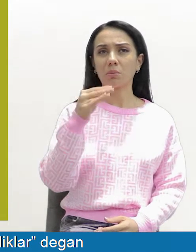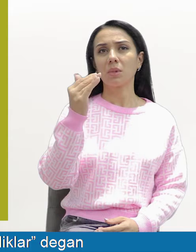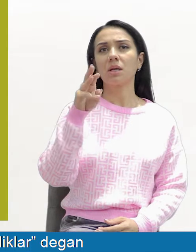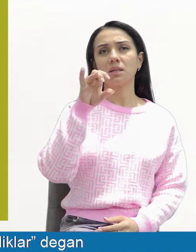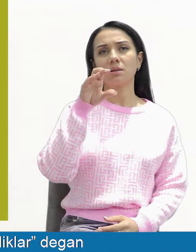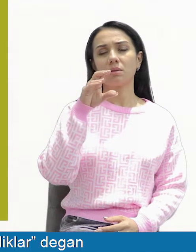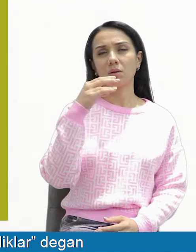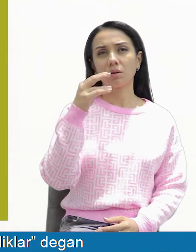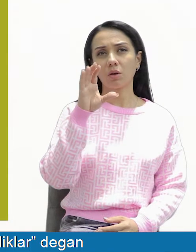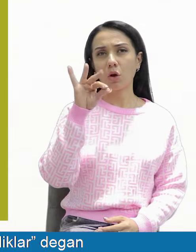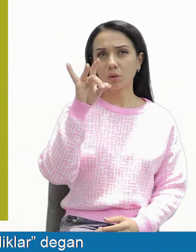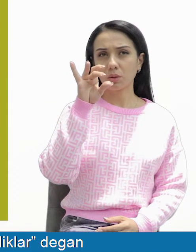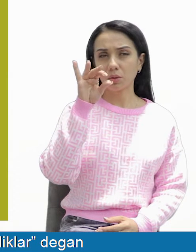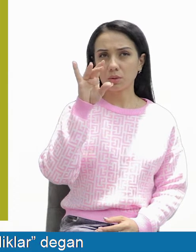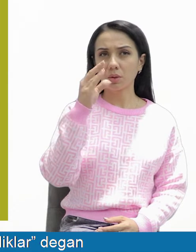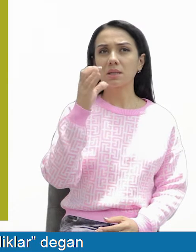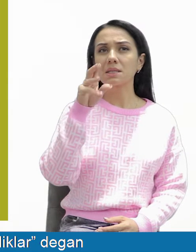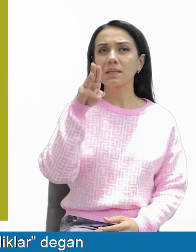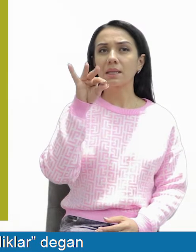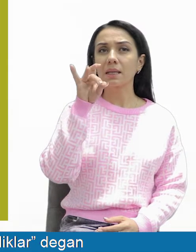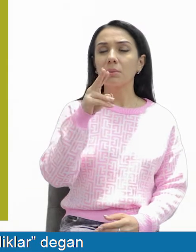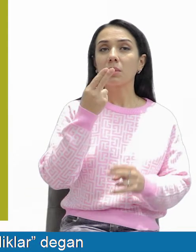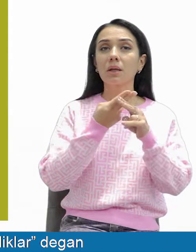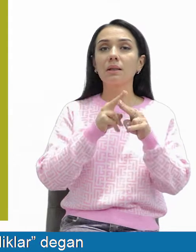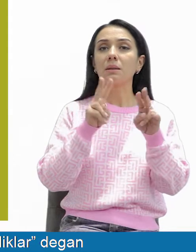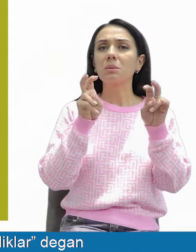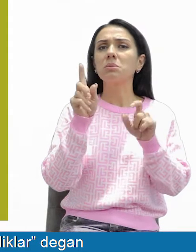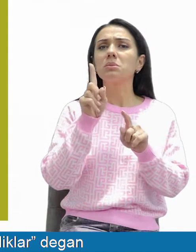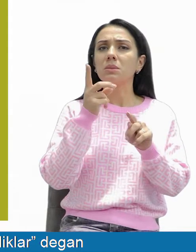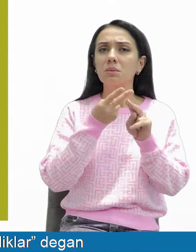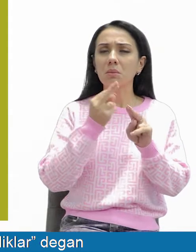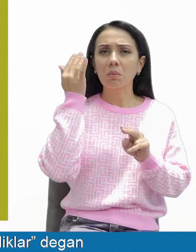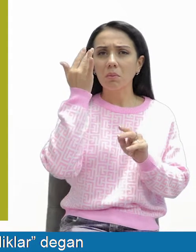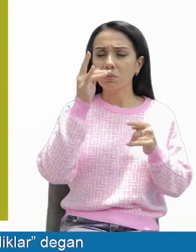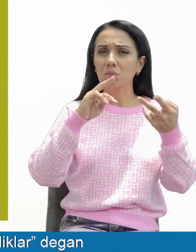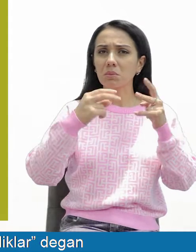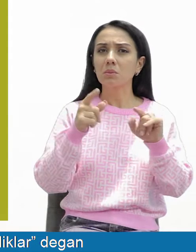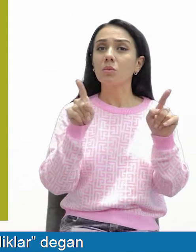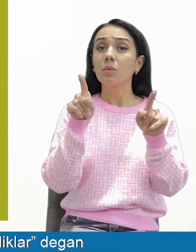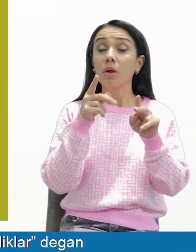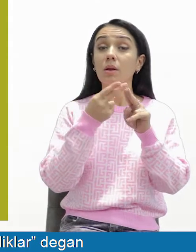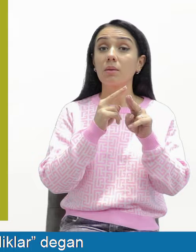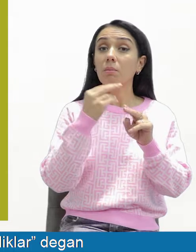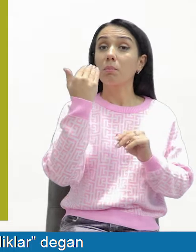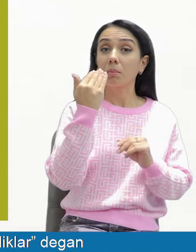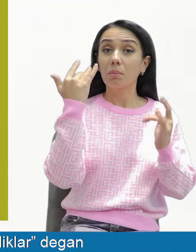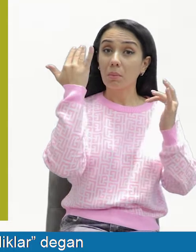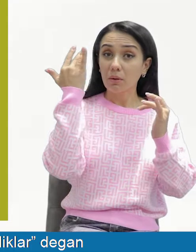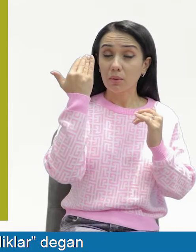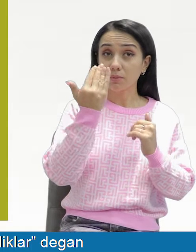context menu strip va hokazo. Ya'ni strip degani bu ma'noda nima desam